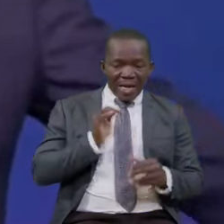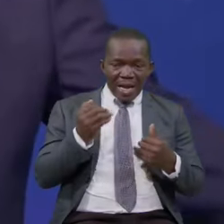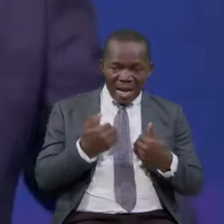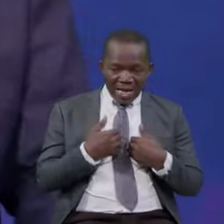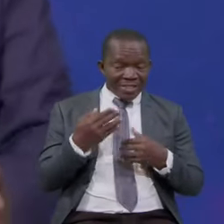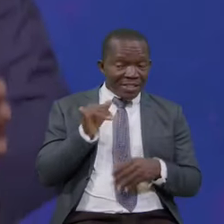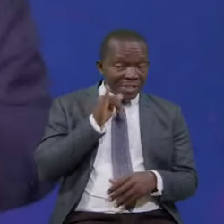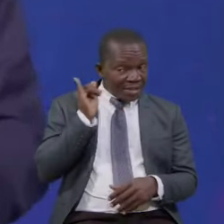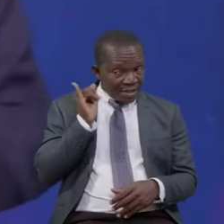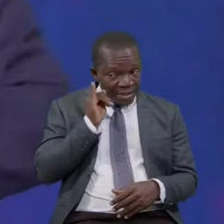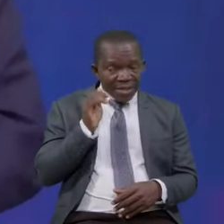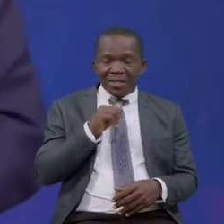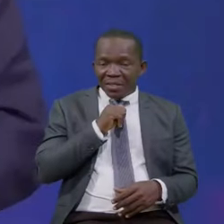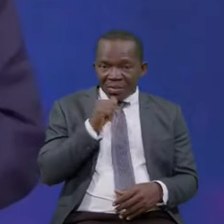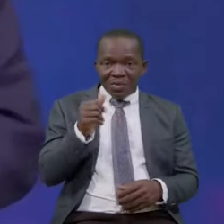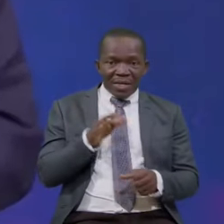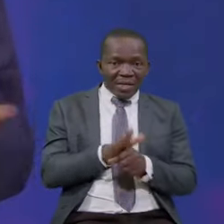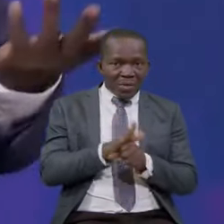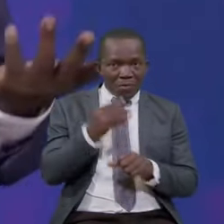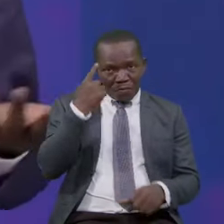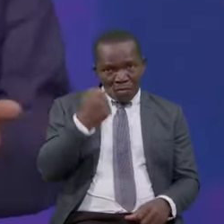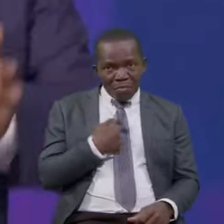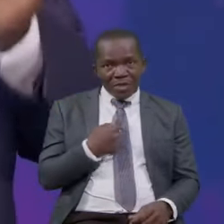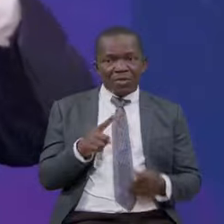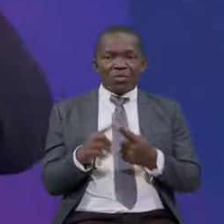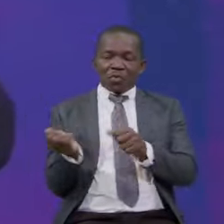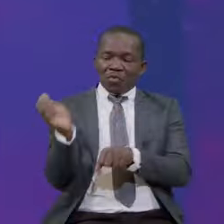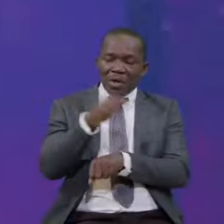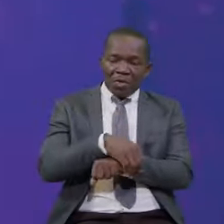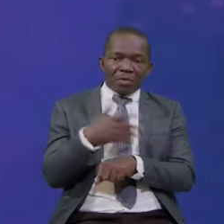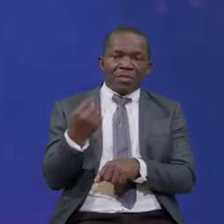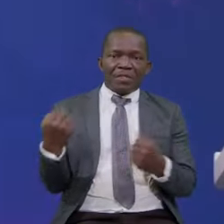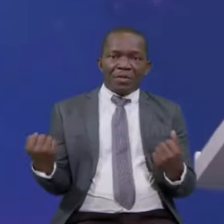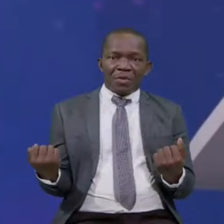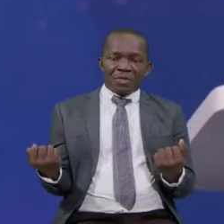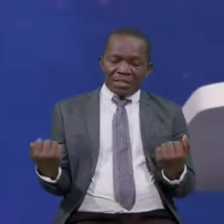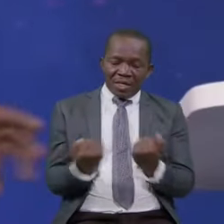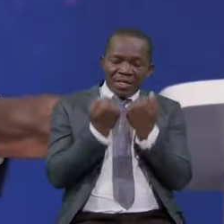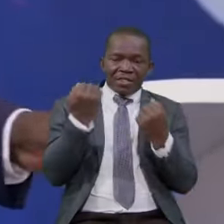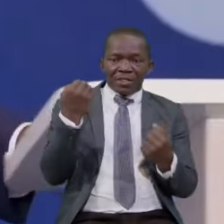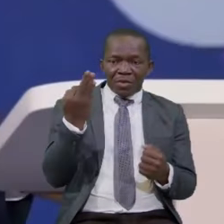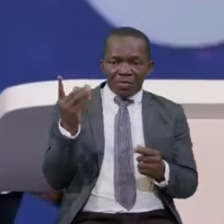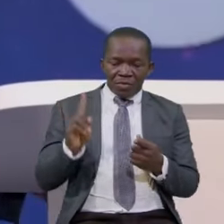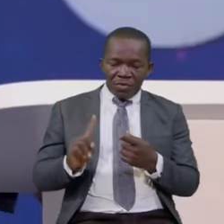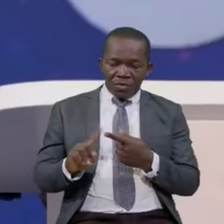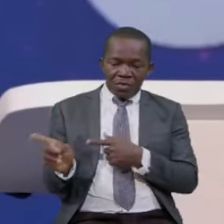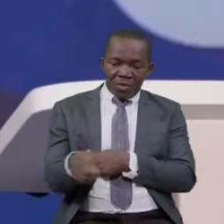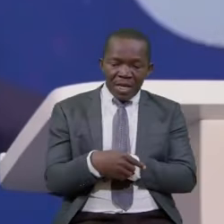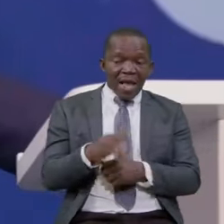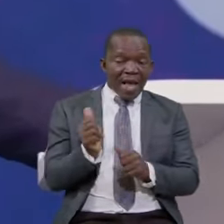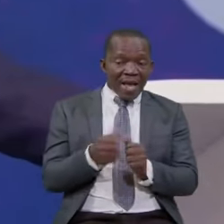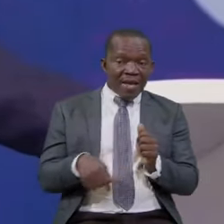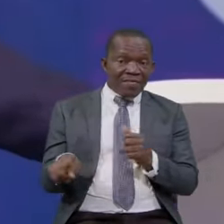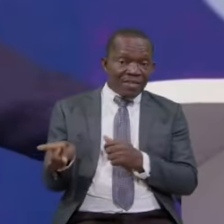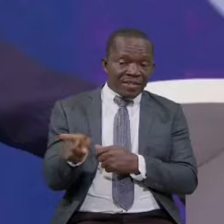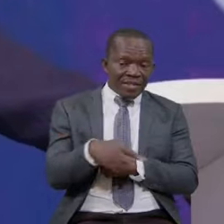n'est pas suffisante pour vaincre les défis d'aujourd'hui chaque jour je dois croire voilà pourquoi il